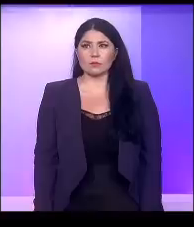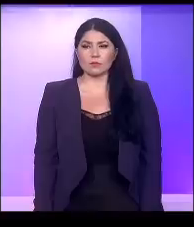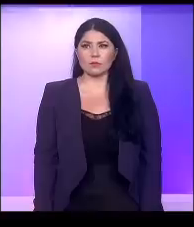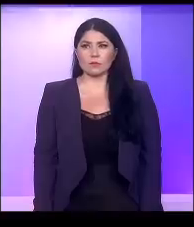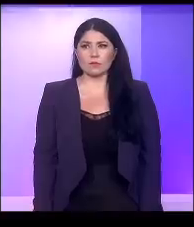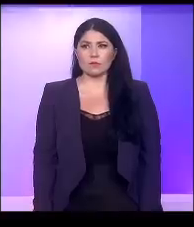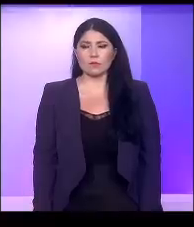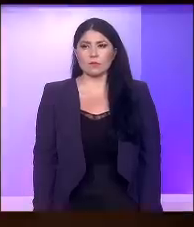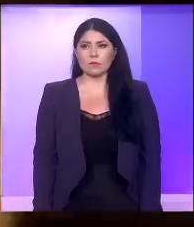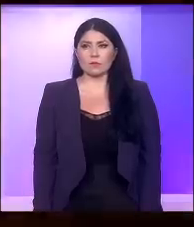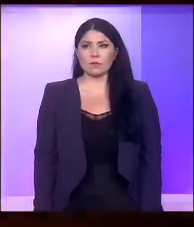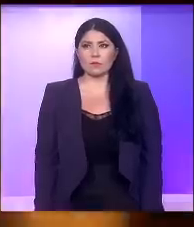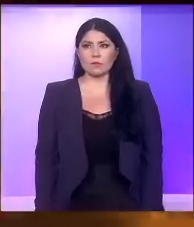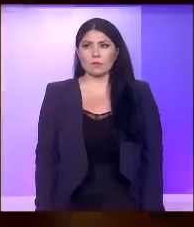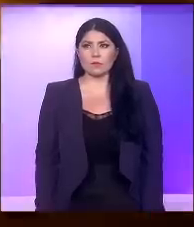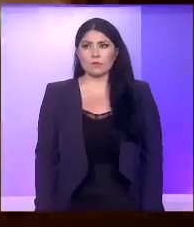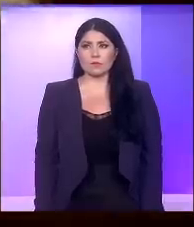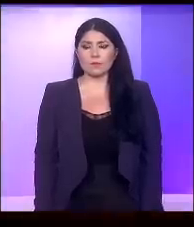Haide!